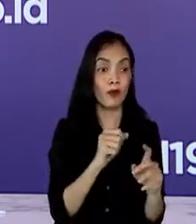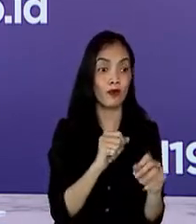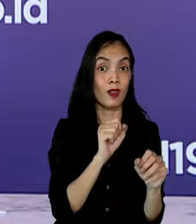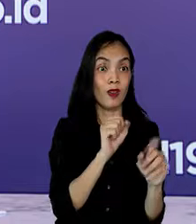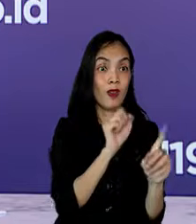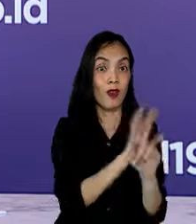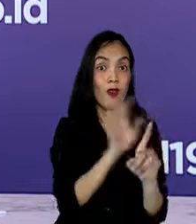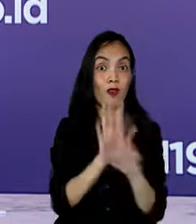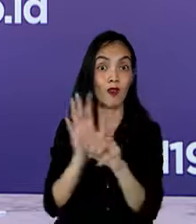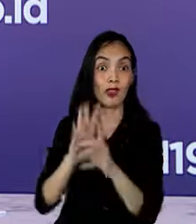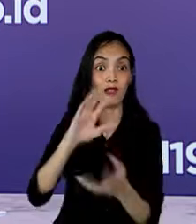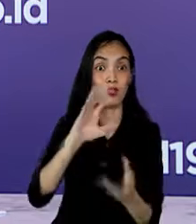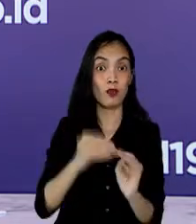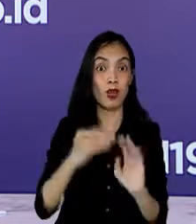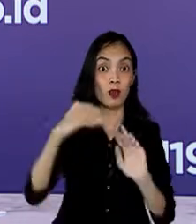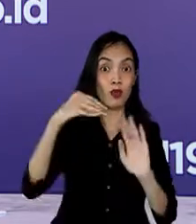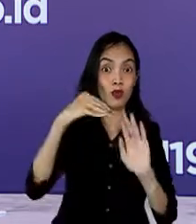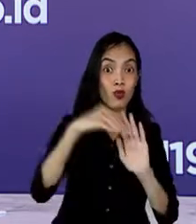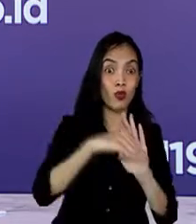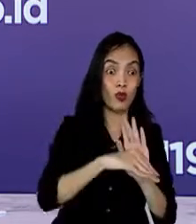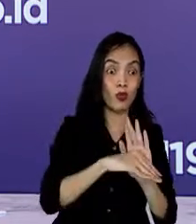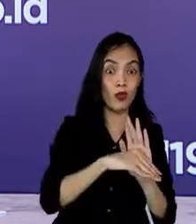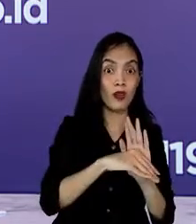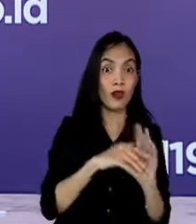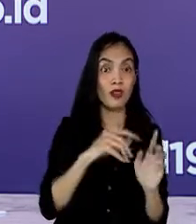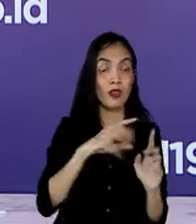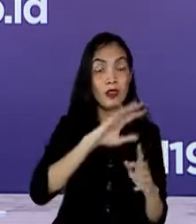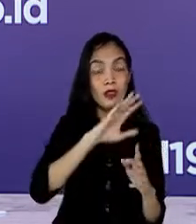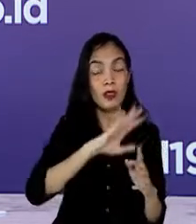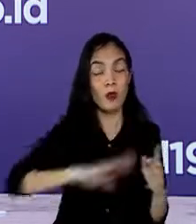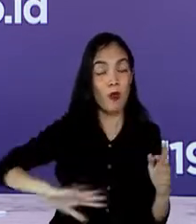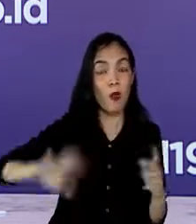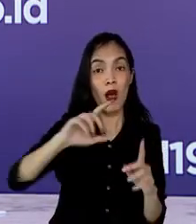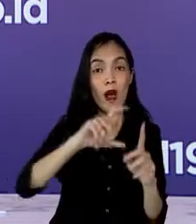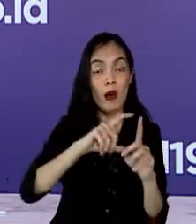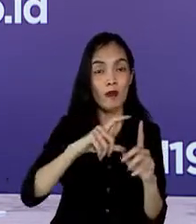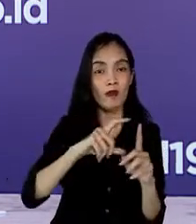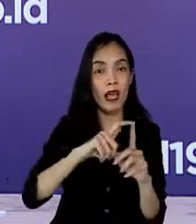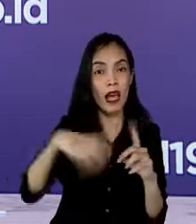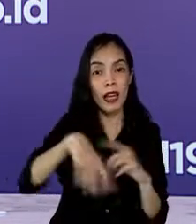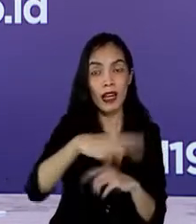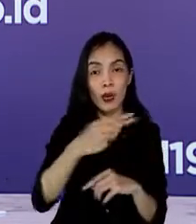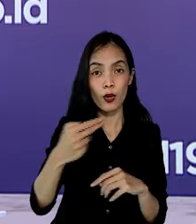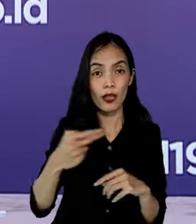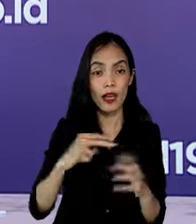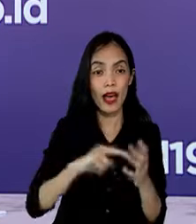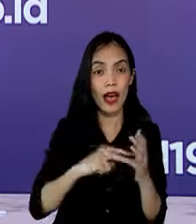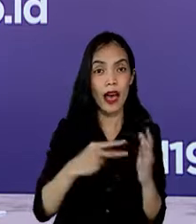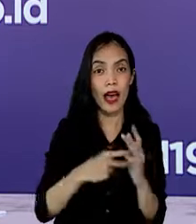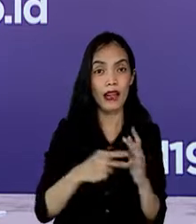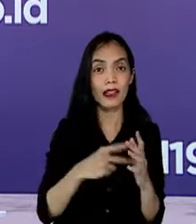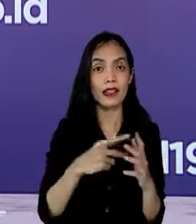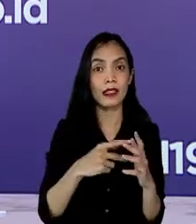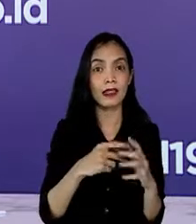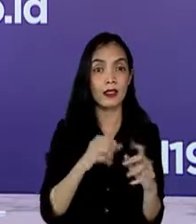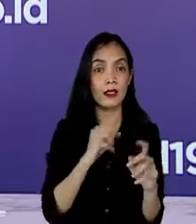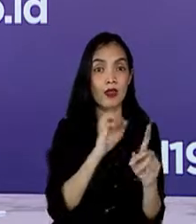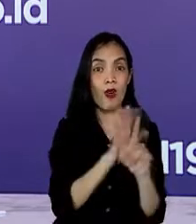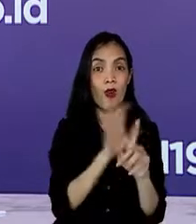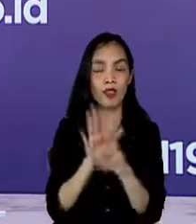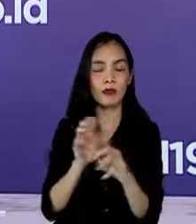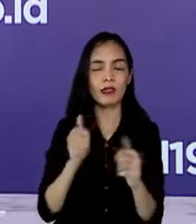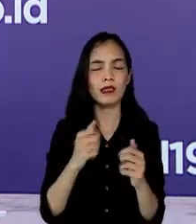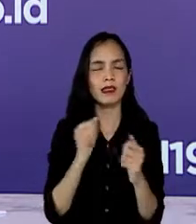secara merata di seluruh provinsi maka bukan tidak mungkin kita dapat segera terlepas dari jerat topik